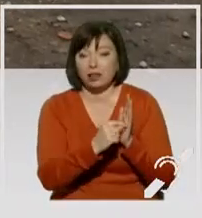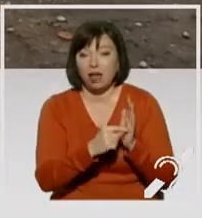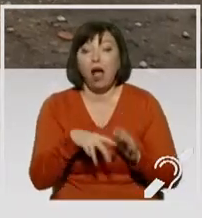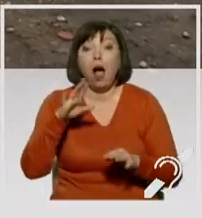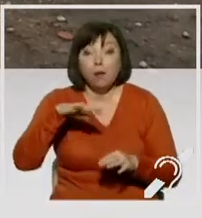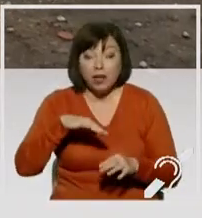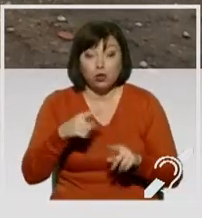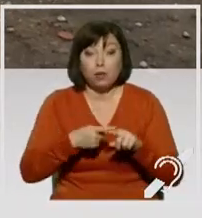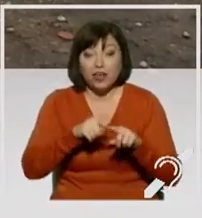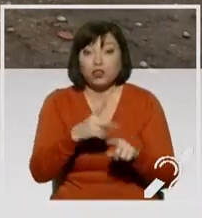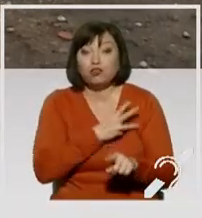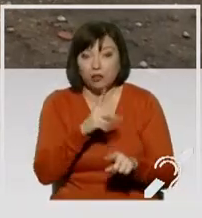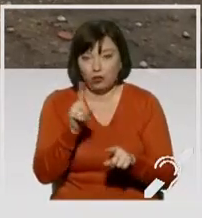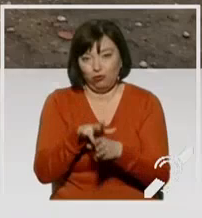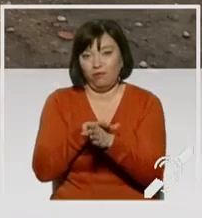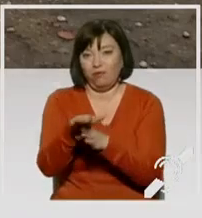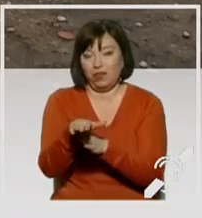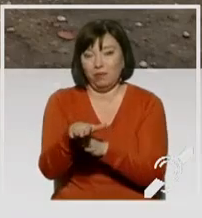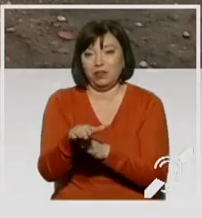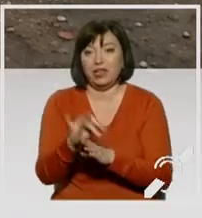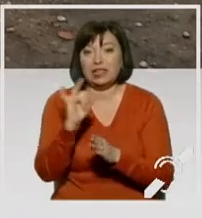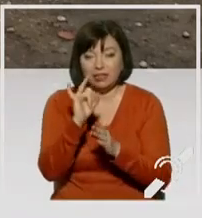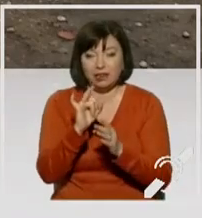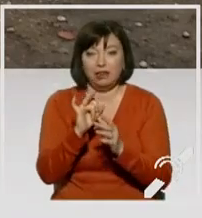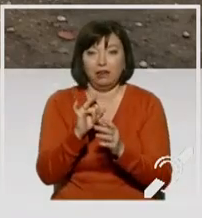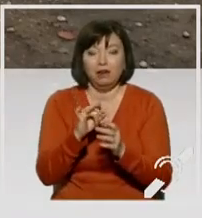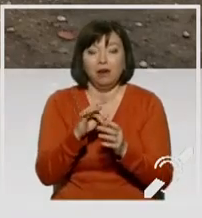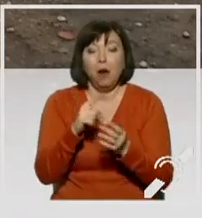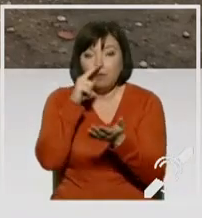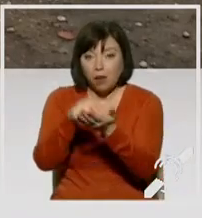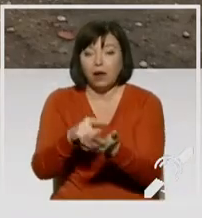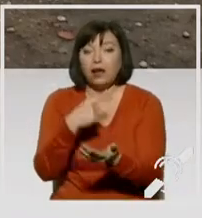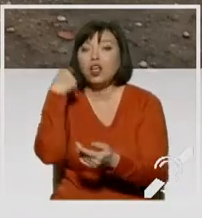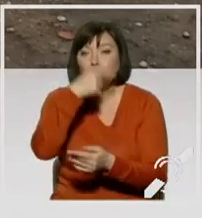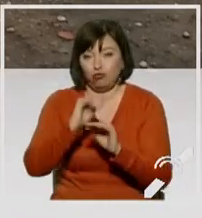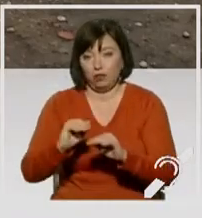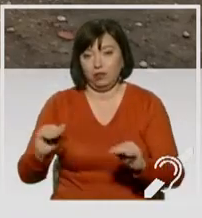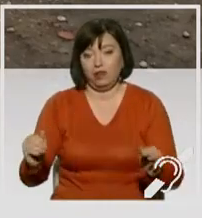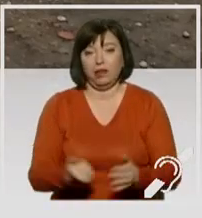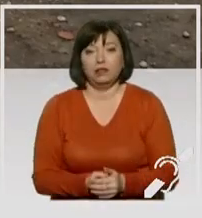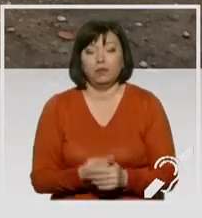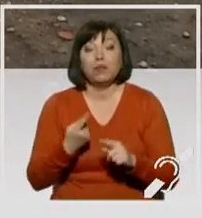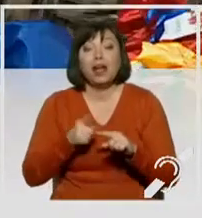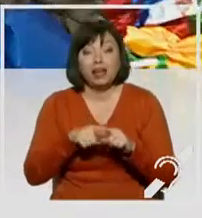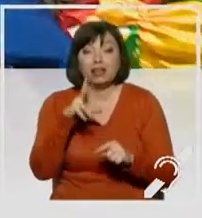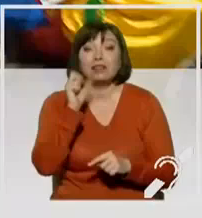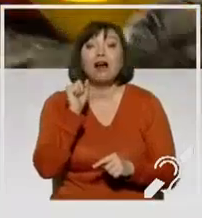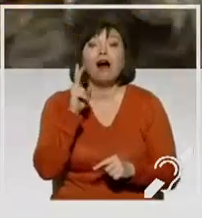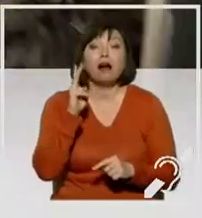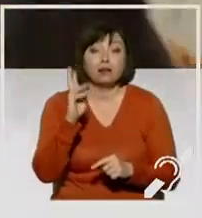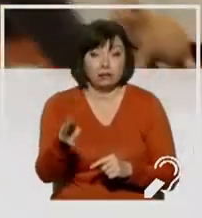ulterior ca aceste dorințe să se îndeplinească și să ajungă chiar în mâinile copiilor. Acest act de